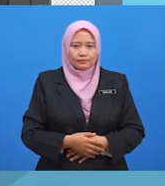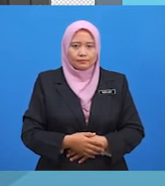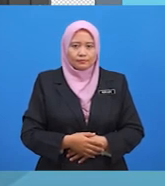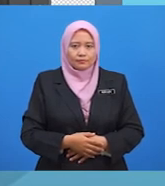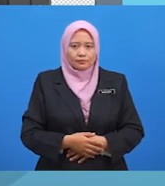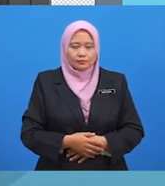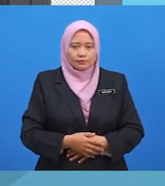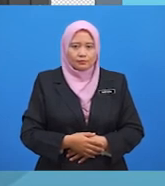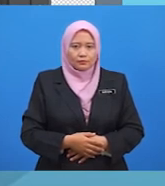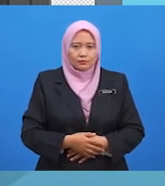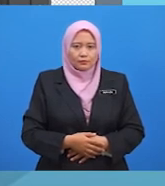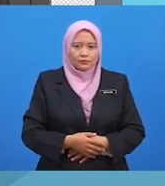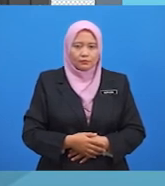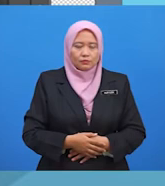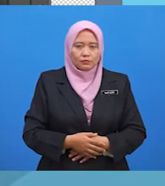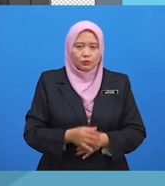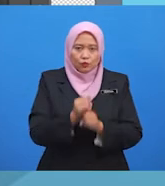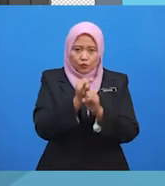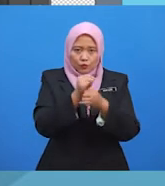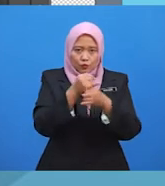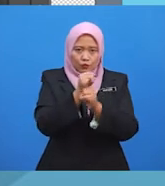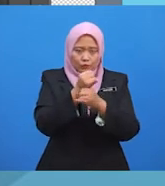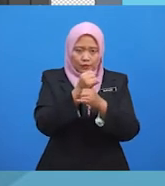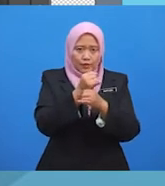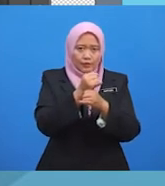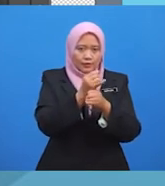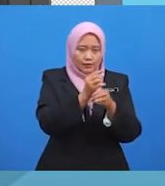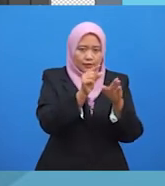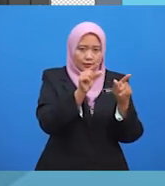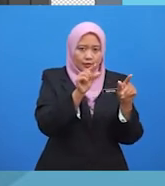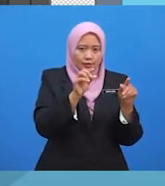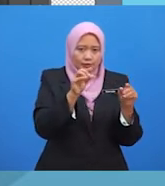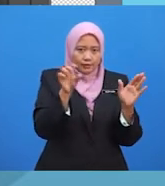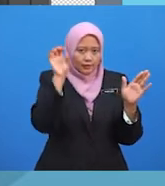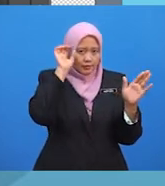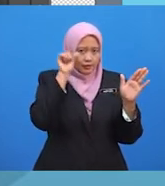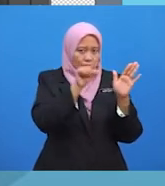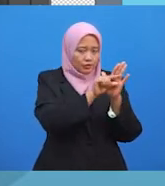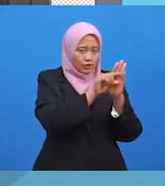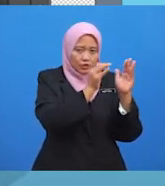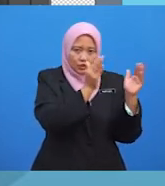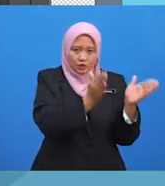Laraskan gambar, susun dan atur mengikut ruang.